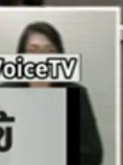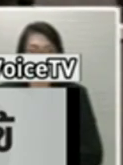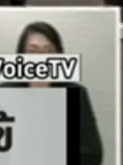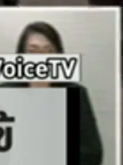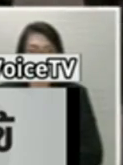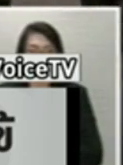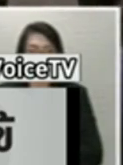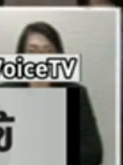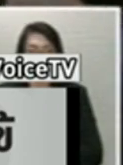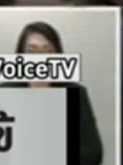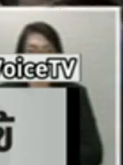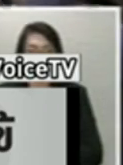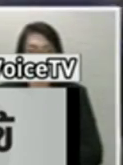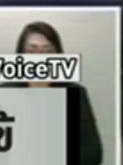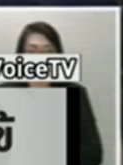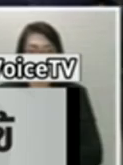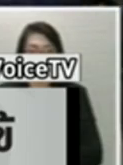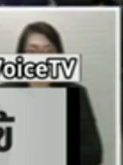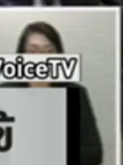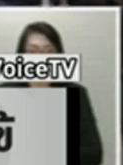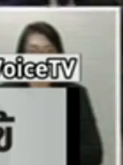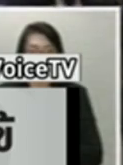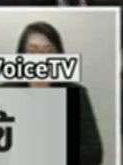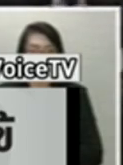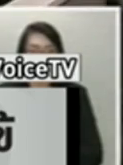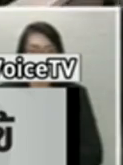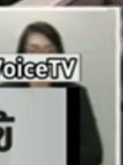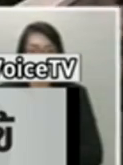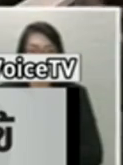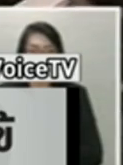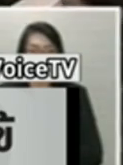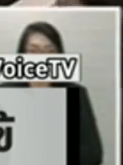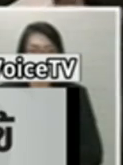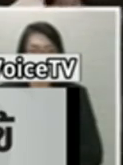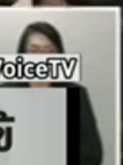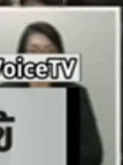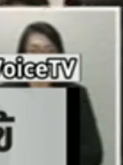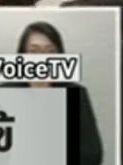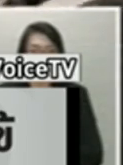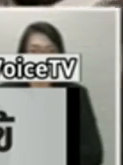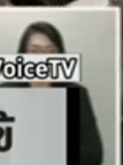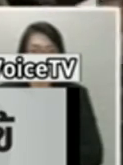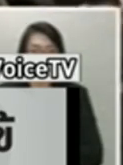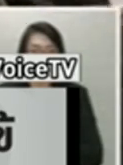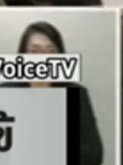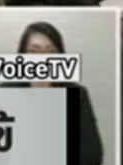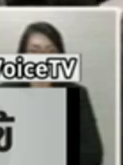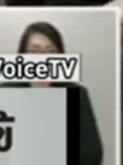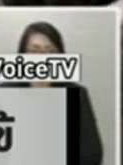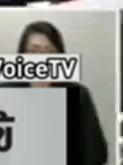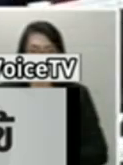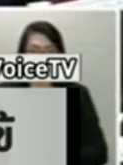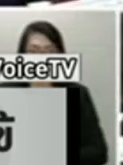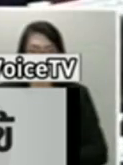นี่เขาก็มีลูกล่อลูกชนจริงเขาบอกว่าหากผู้มีอำนาจในรัฐบาลเปิดไฟเขียวให้วิปรัฐบาลมีมติตั้งกรรมการวิสามัญศึกษาผลกระท